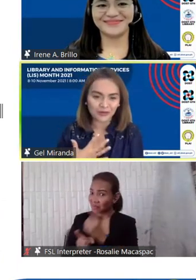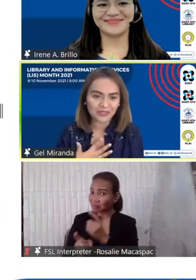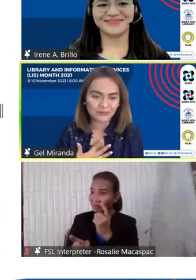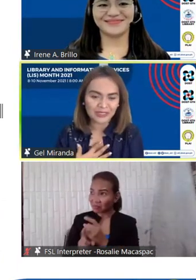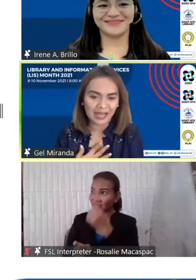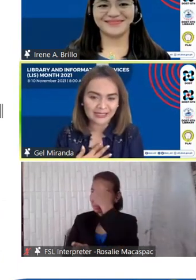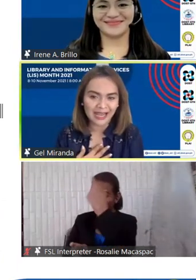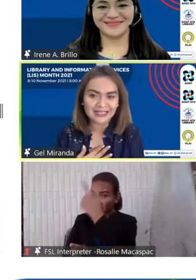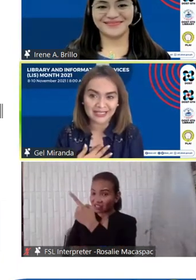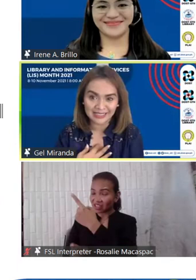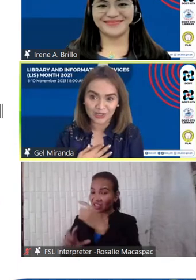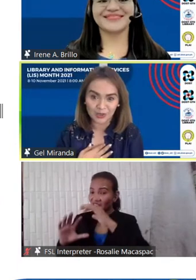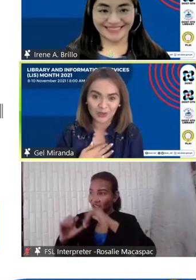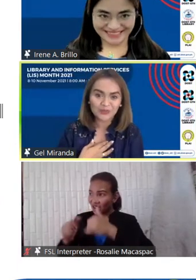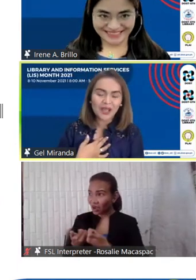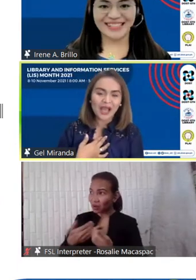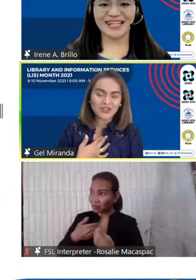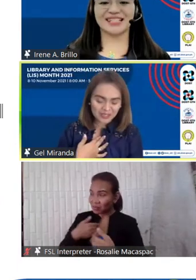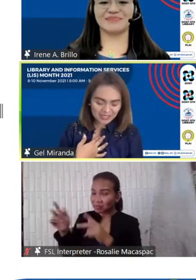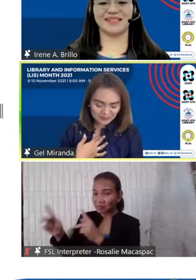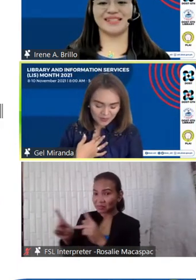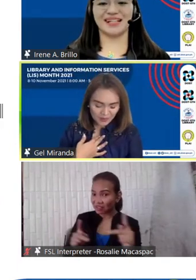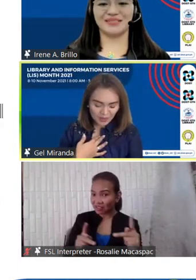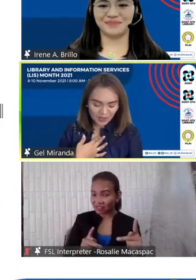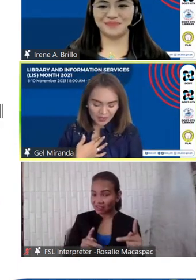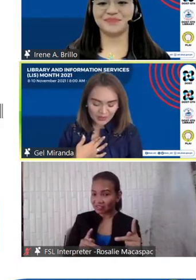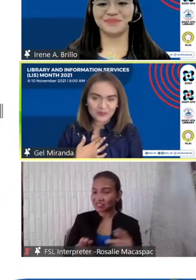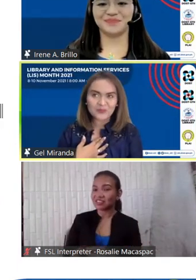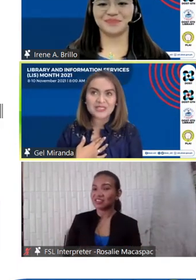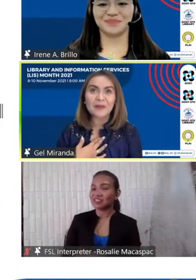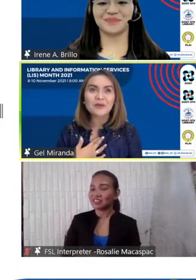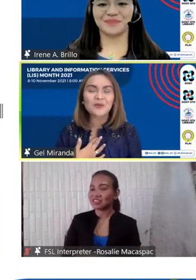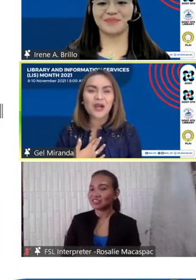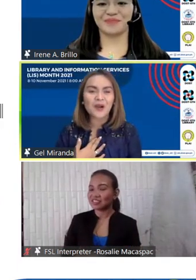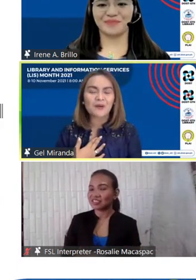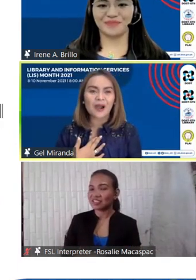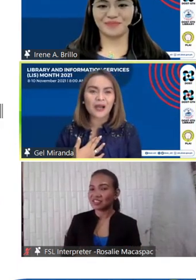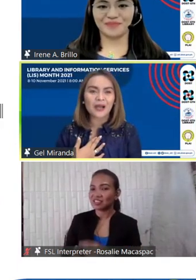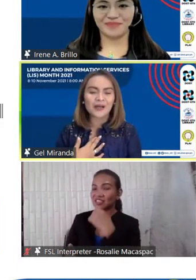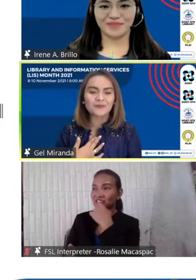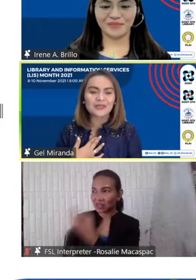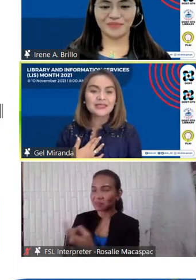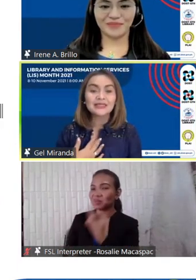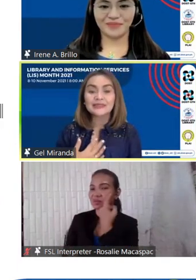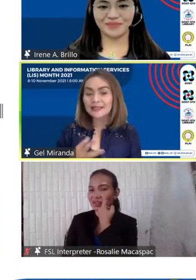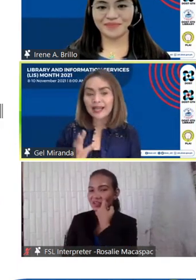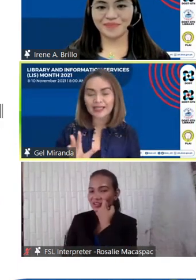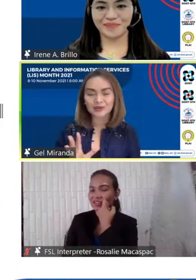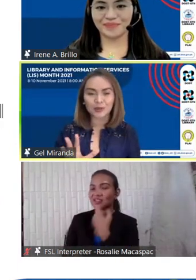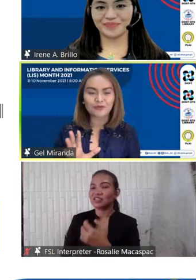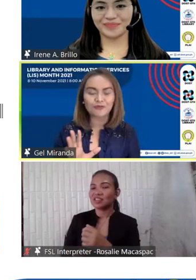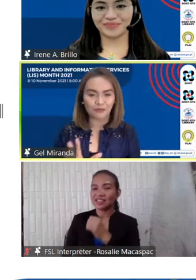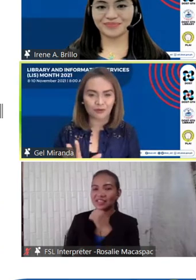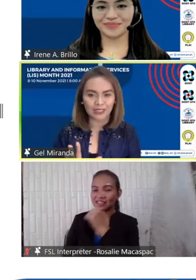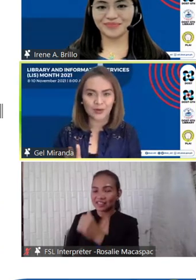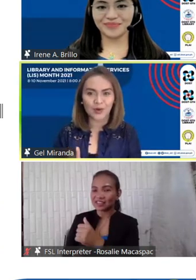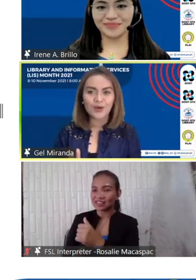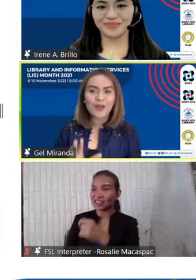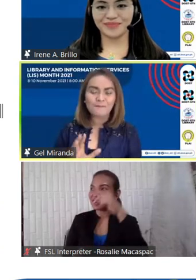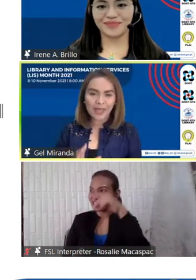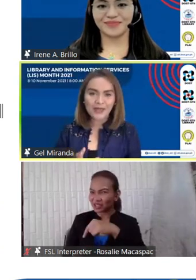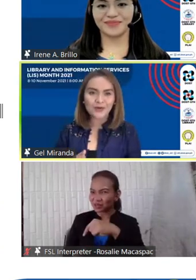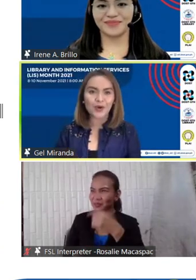paano ko ipinahanda ang sarili ko? Actually, yes, sabi ko nga, hindi talaga ito yung forte